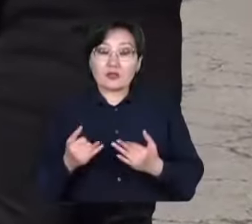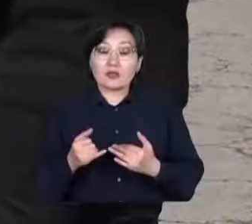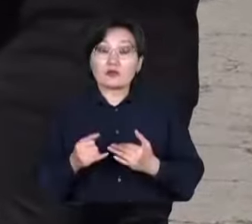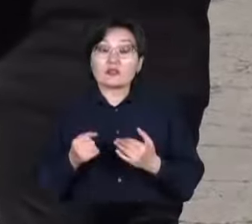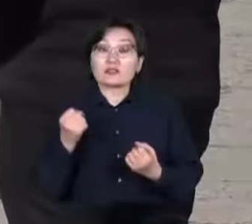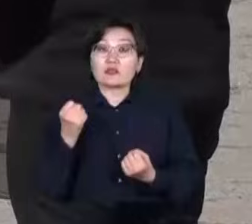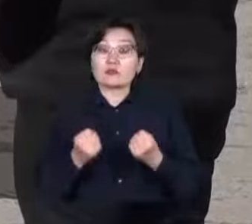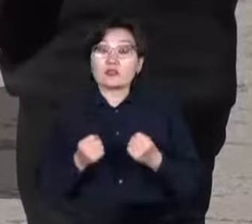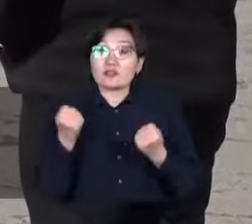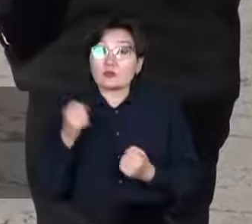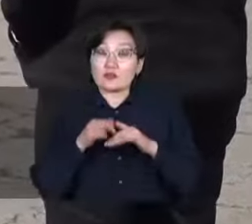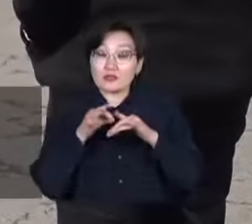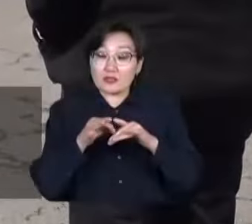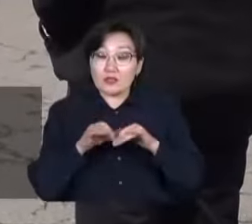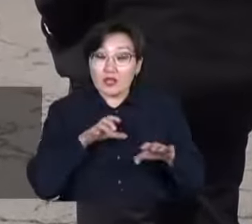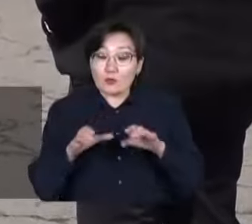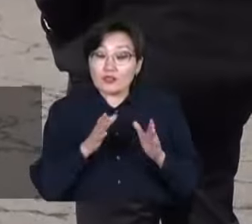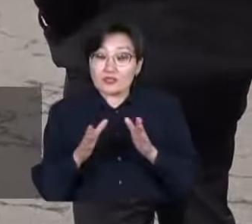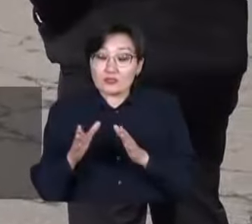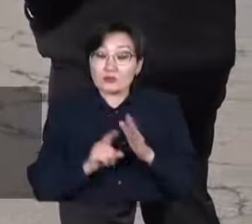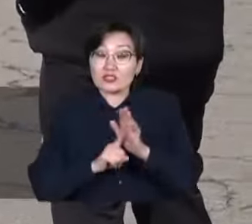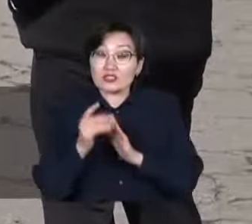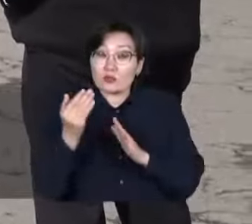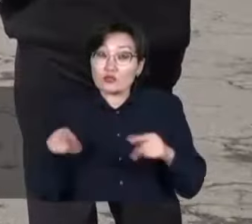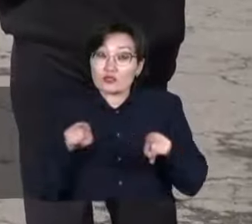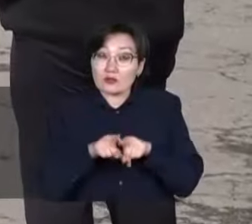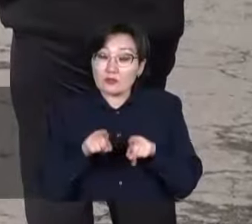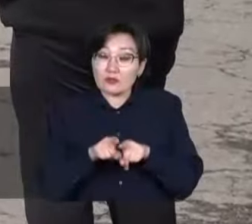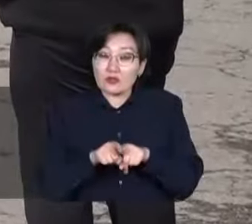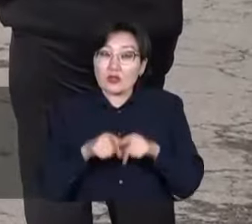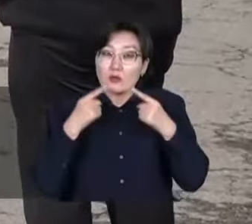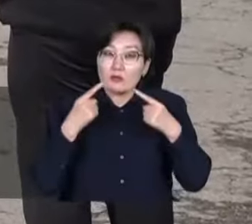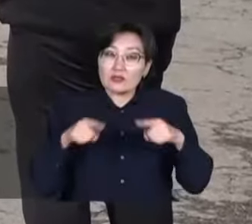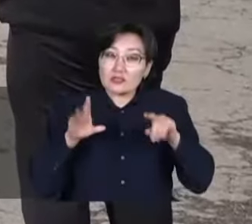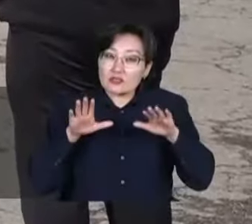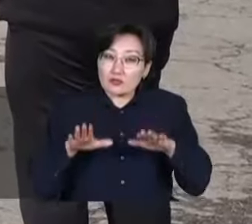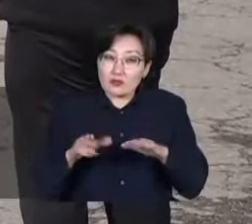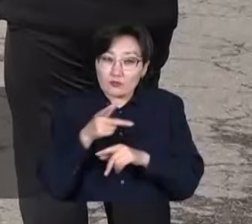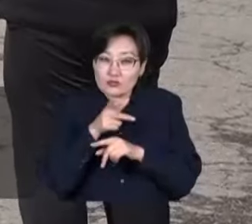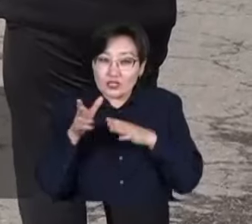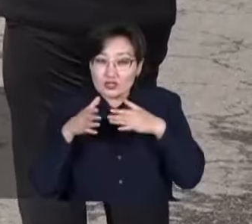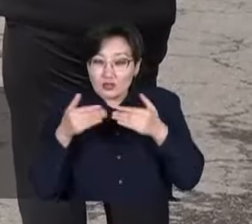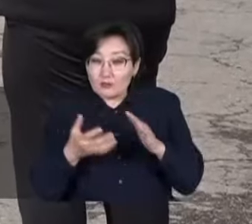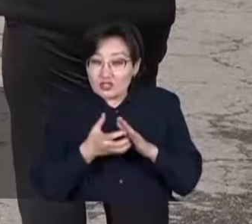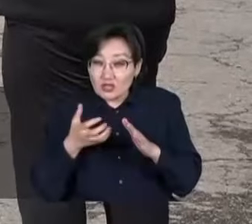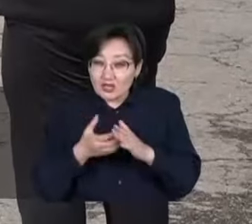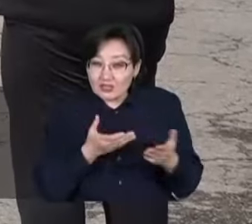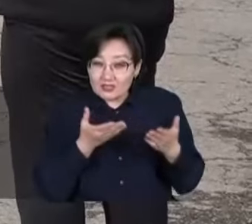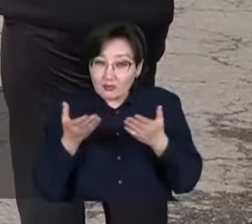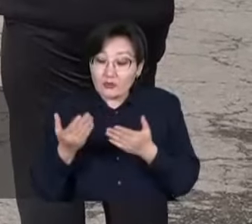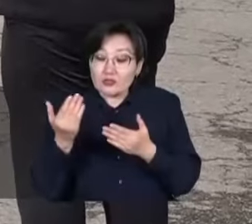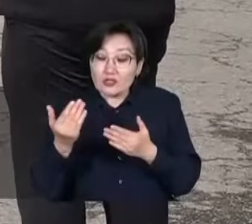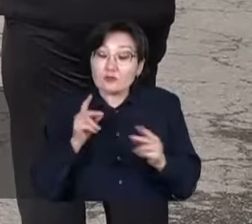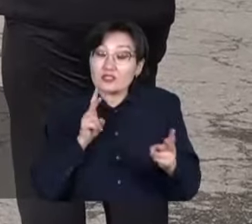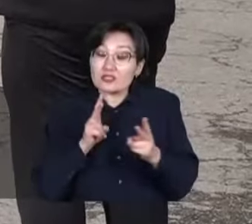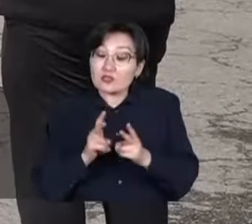Тасымалдаушылардың атын жамылған алаяқтардың схемасы олай. Олар әуелі сізді осындай көзден таса жерге, яғни бейнекамера жоқ жерге шақырып алған соң, сізге